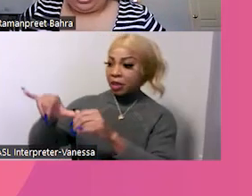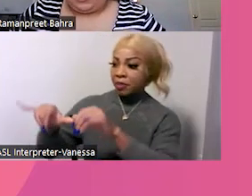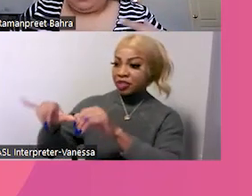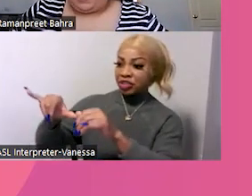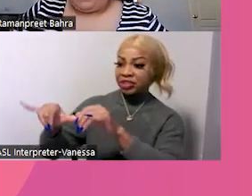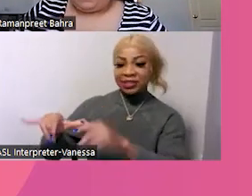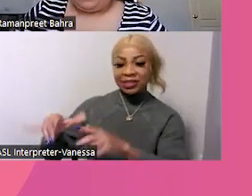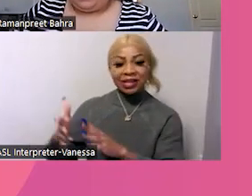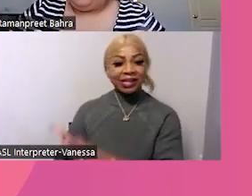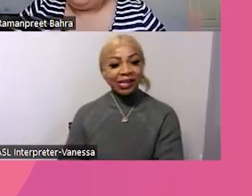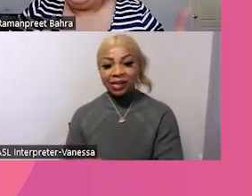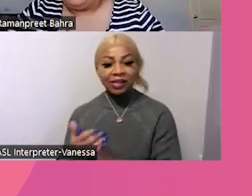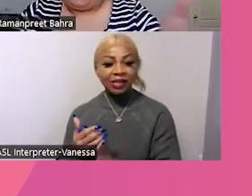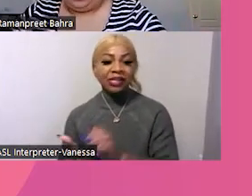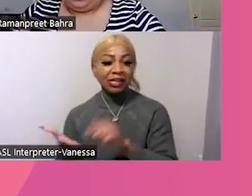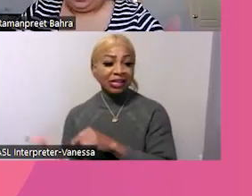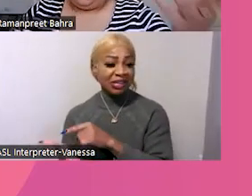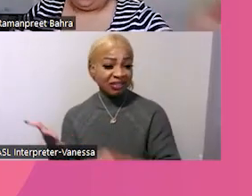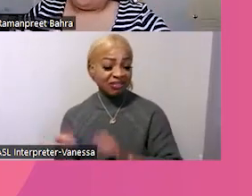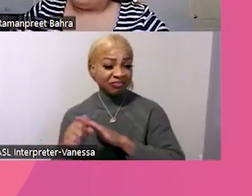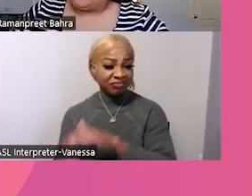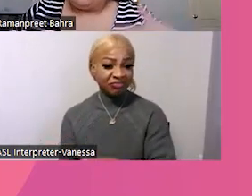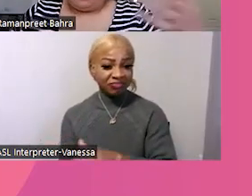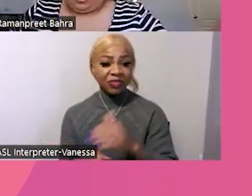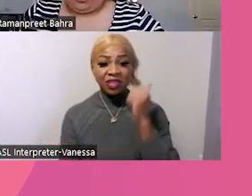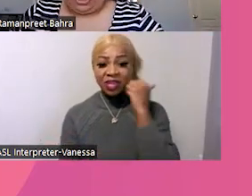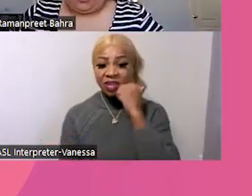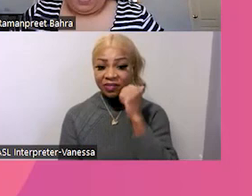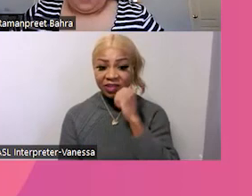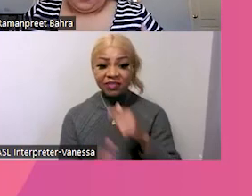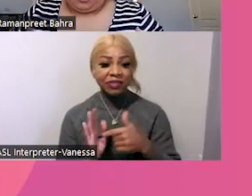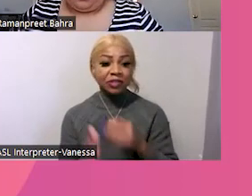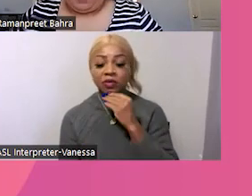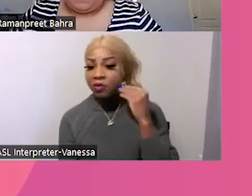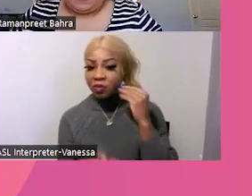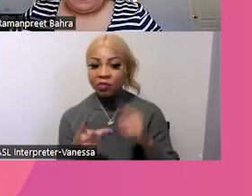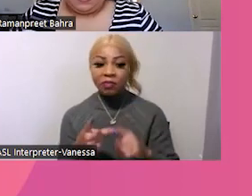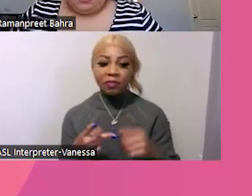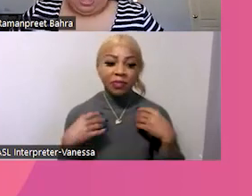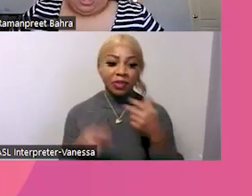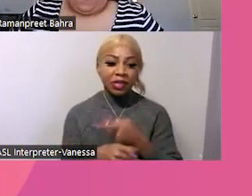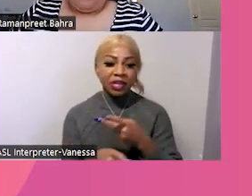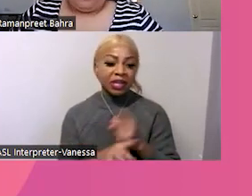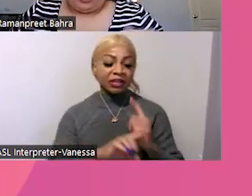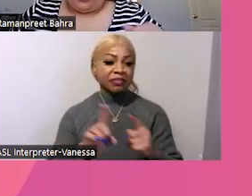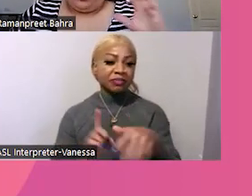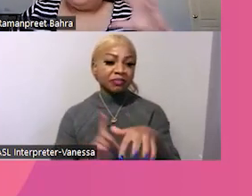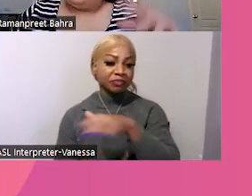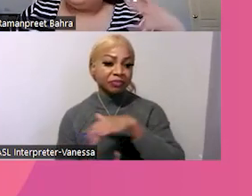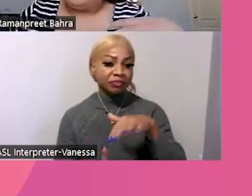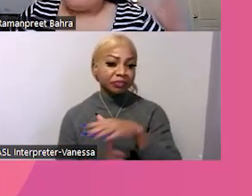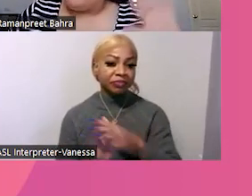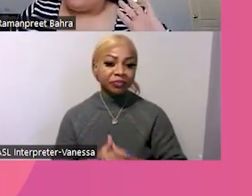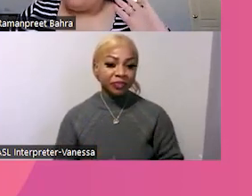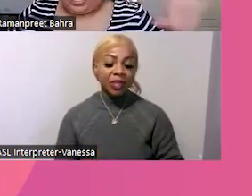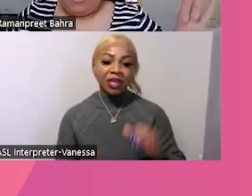femmes qui sont donc mal perçues, qui sont donc méprisées au quotidien dans